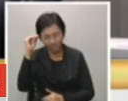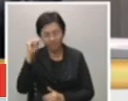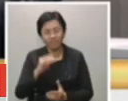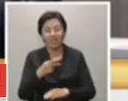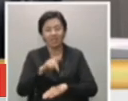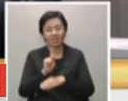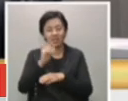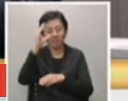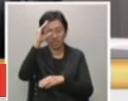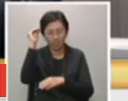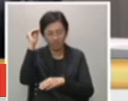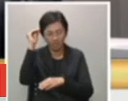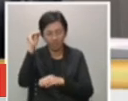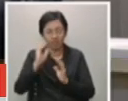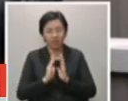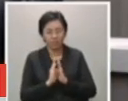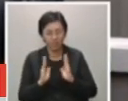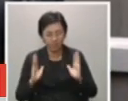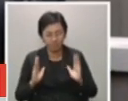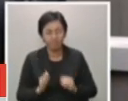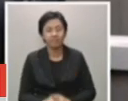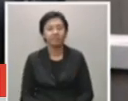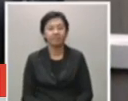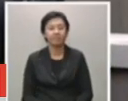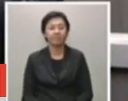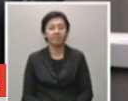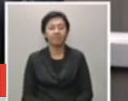ชวนครับขอบคุณมากครับ